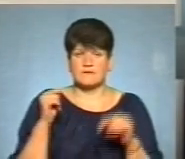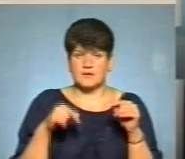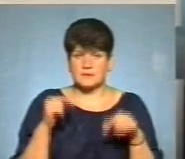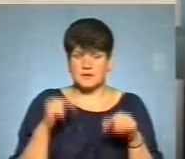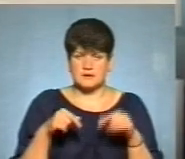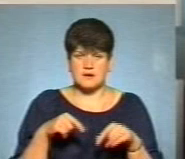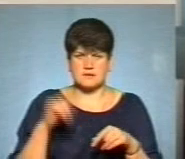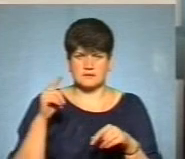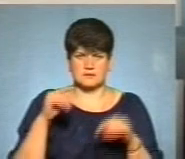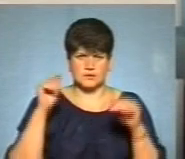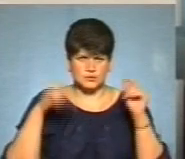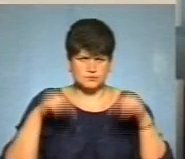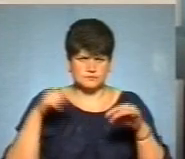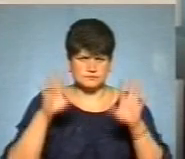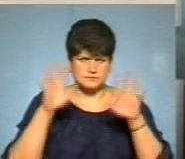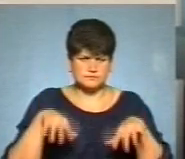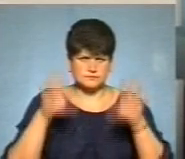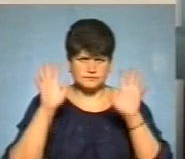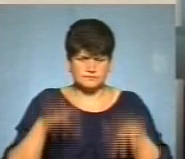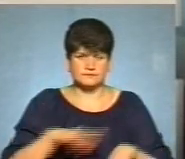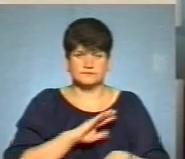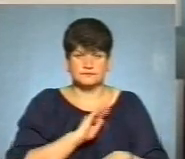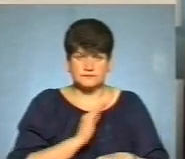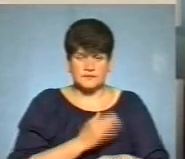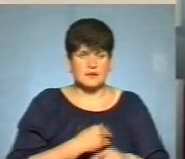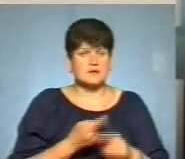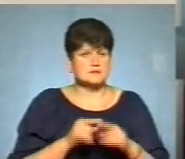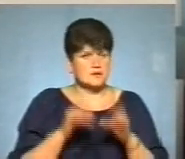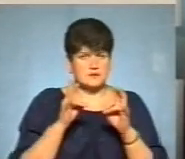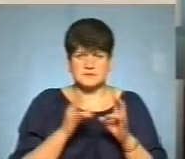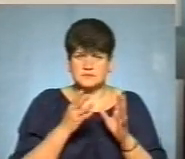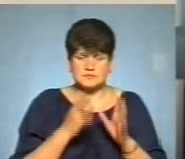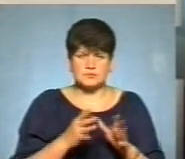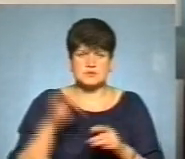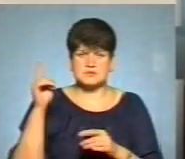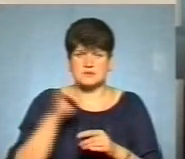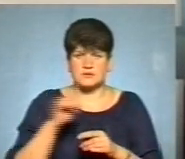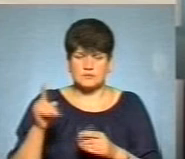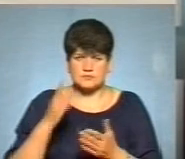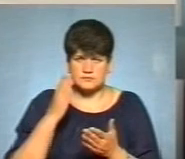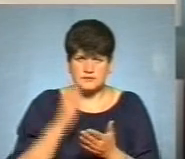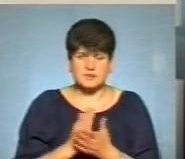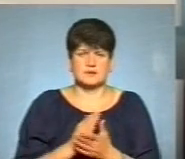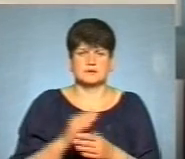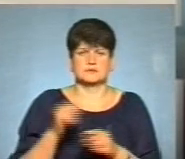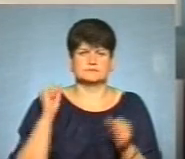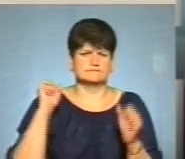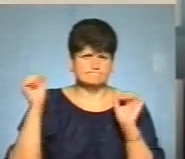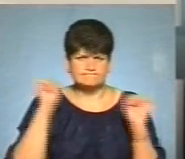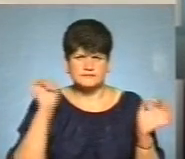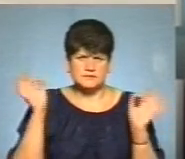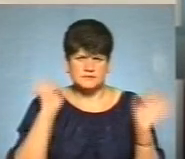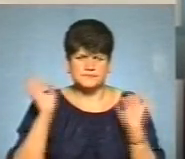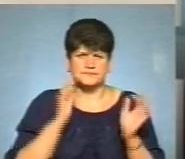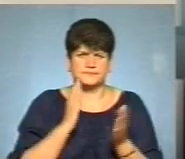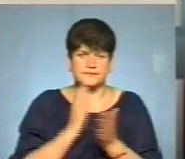випадають. Зливові дощі – це найбільш небезпечно, тому що зливи супроводжуються громовицею, супроводжуються блискавками. Ось,